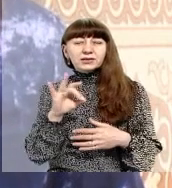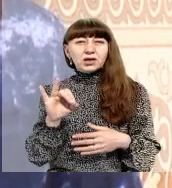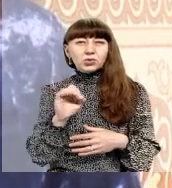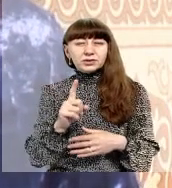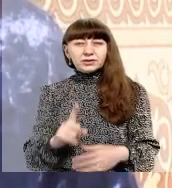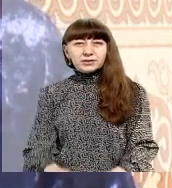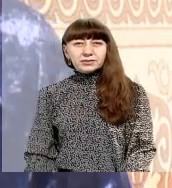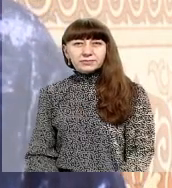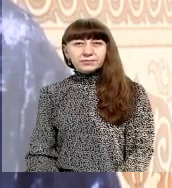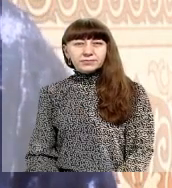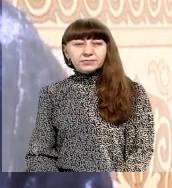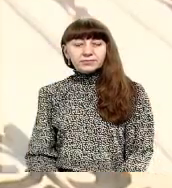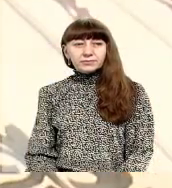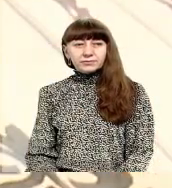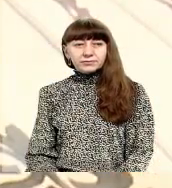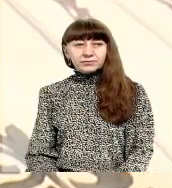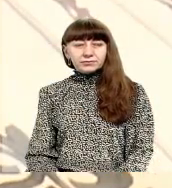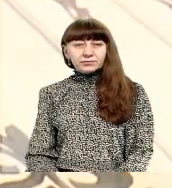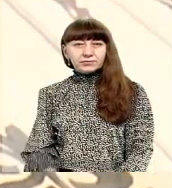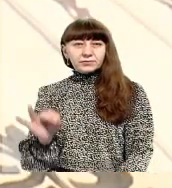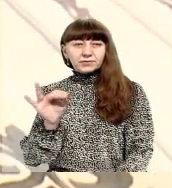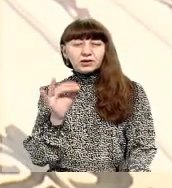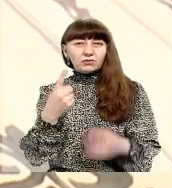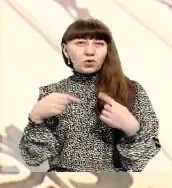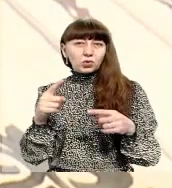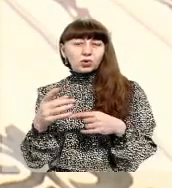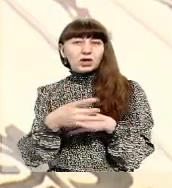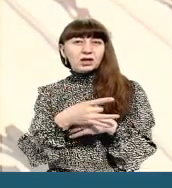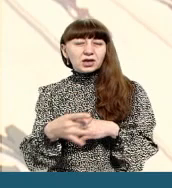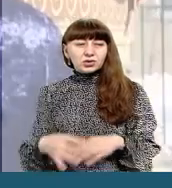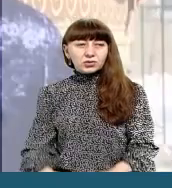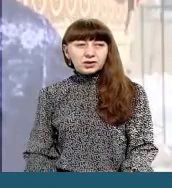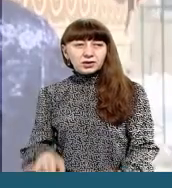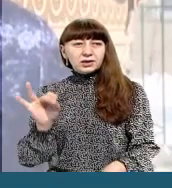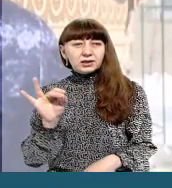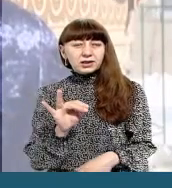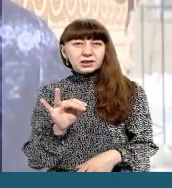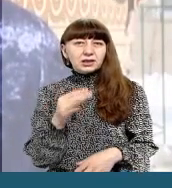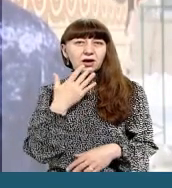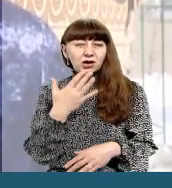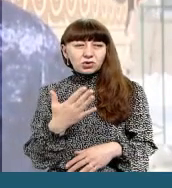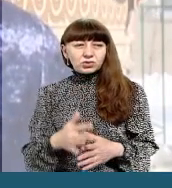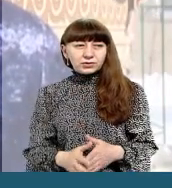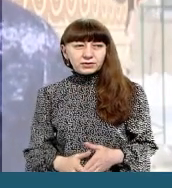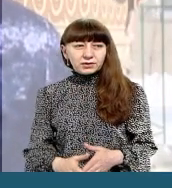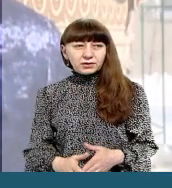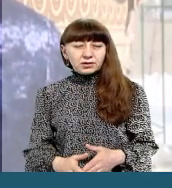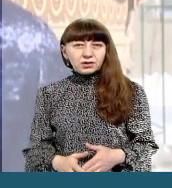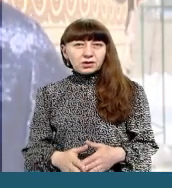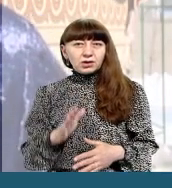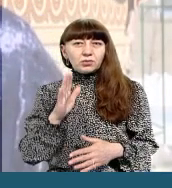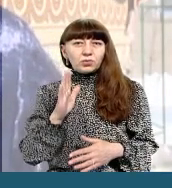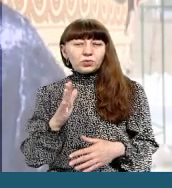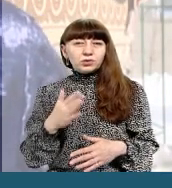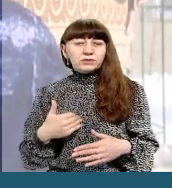округтарда, ауылдық округтарда ертең Наурызды тойлайды. Халыққа енді 10 күн дұрыс деп ойлаймын өзімше.